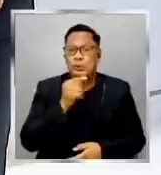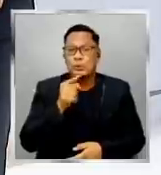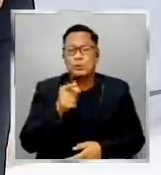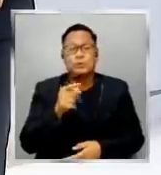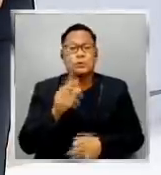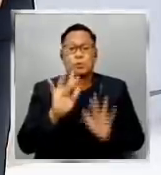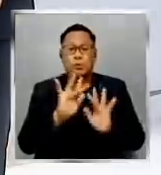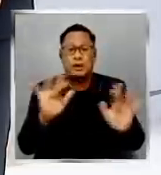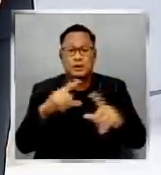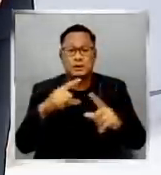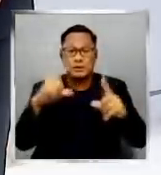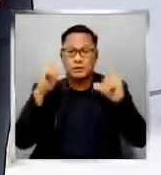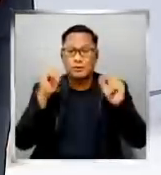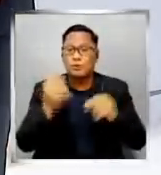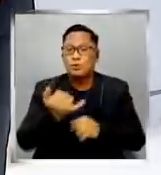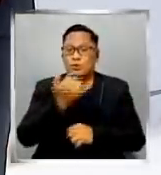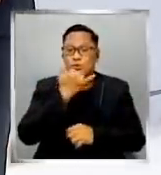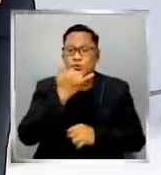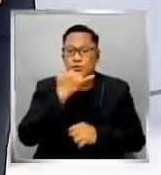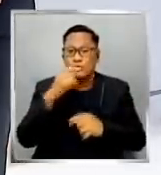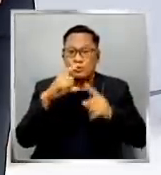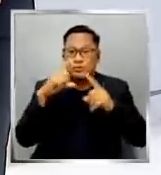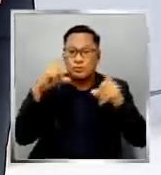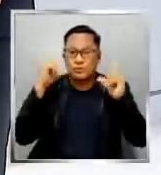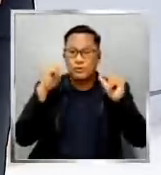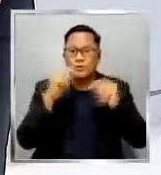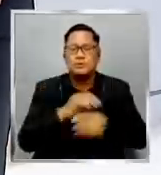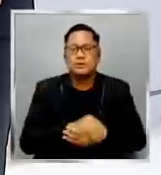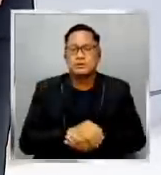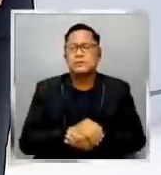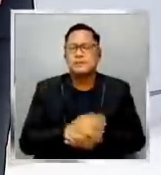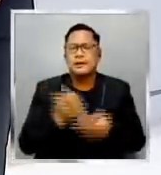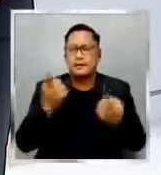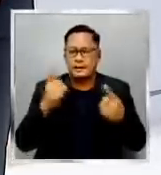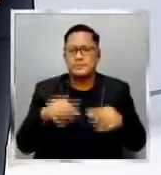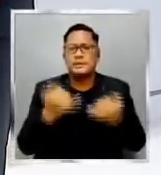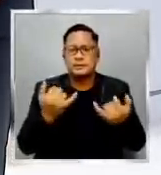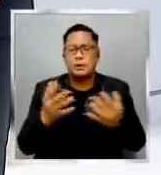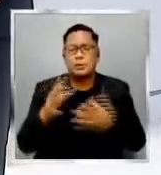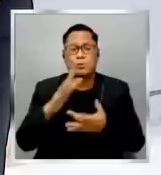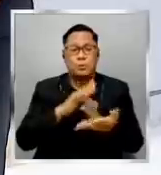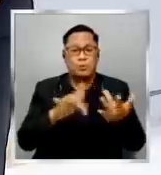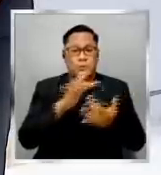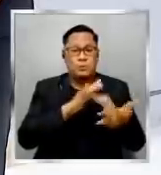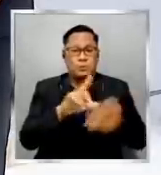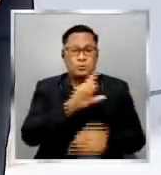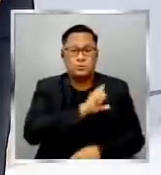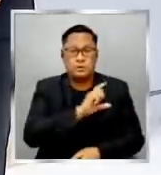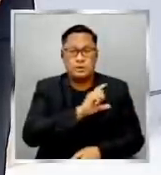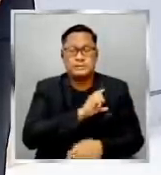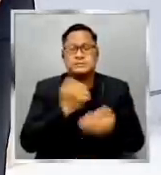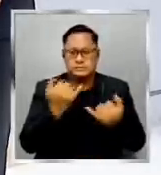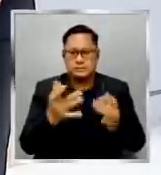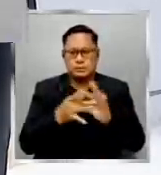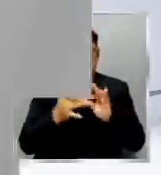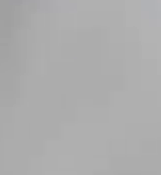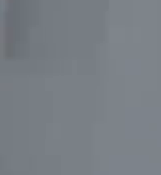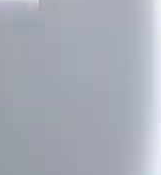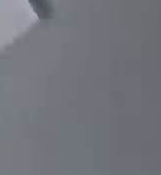kaya'y mali ang pagsusuot ng mga ito. Ganyan nga nangyari sa pag-iikot ng ilang pulis. Tunghaya natin sa pagtutok ni Marie